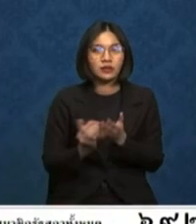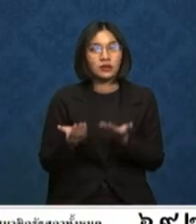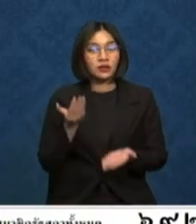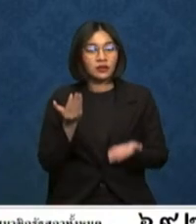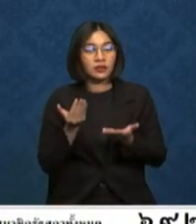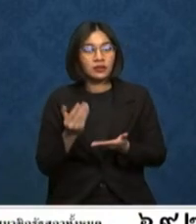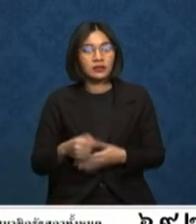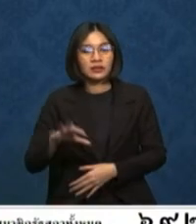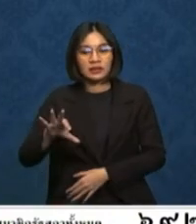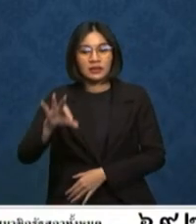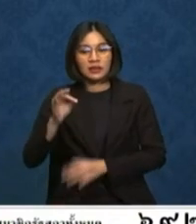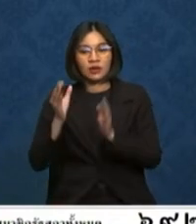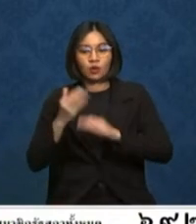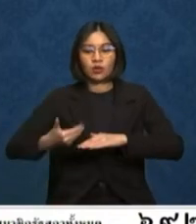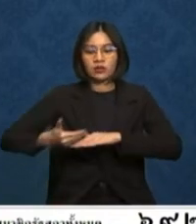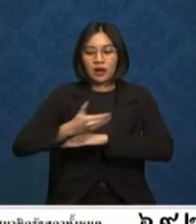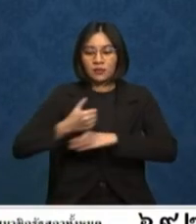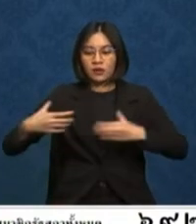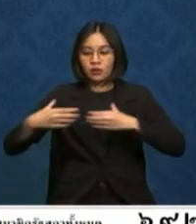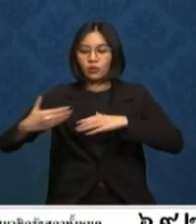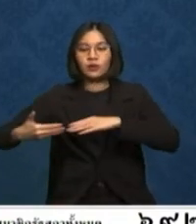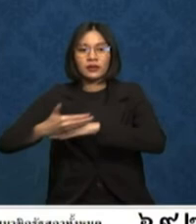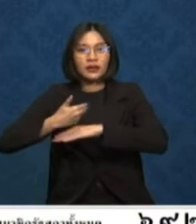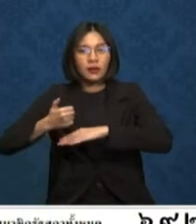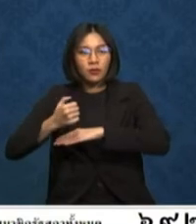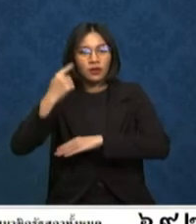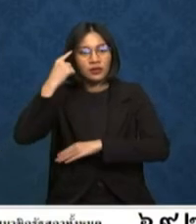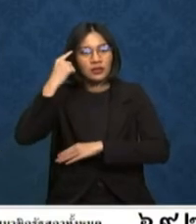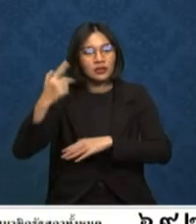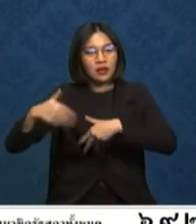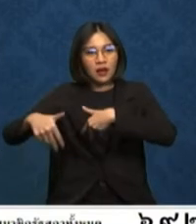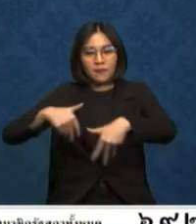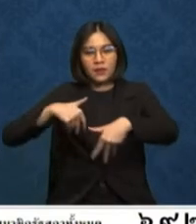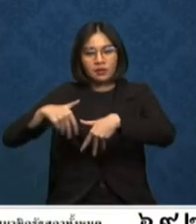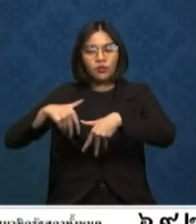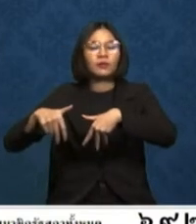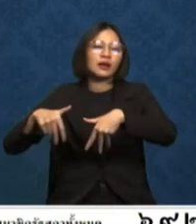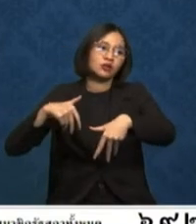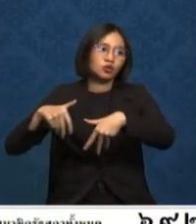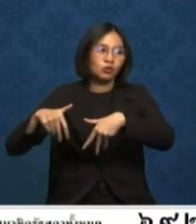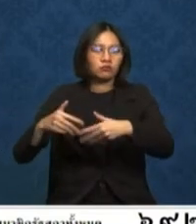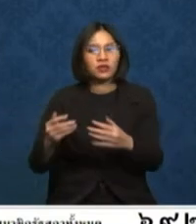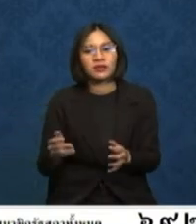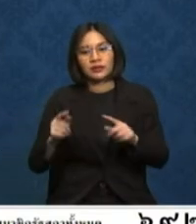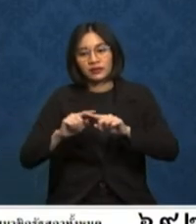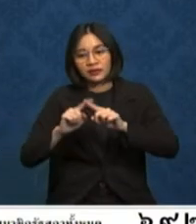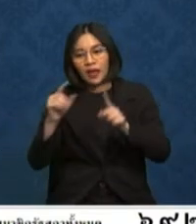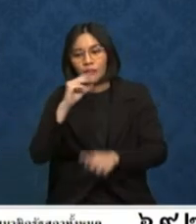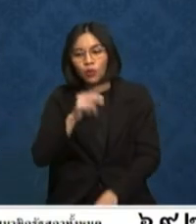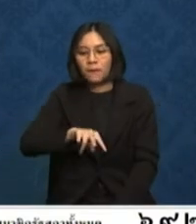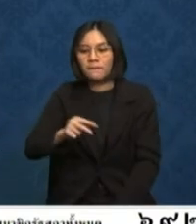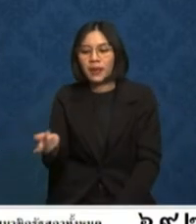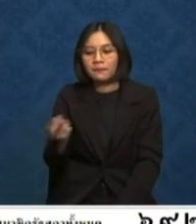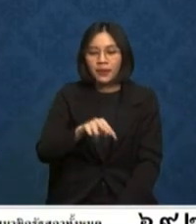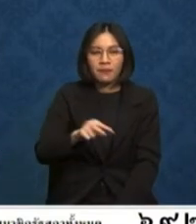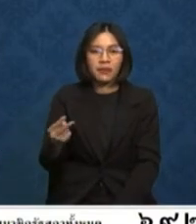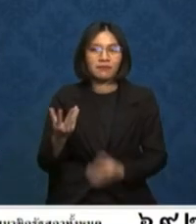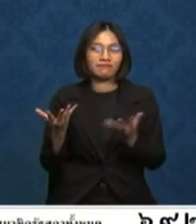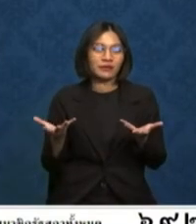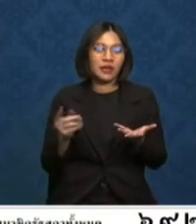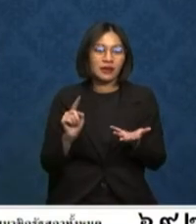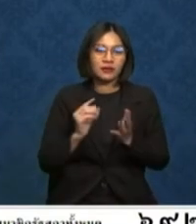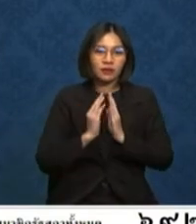ท่านจะเลือกนักการเมืองหรือพรรคการเมืองที่เอาประชาชนมาบังหน้าแล้วสับปรับกลับไปกลับมาขอบคุณ